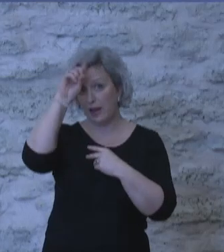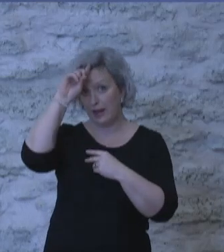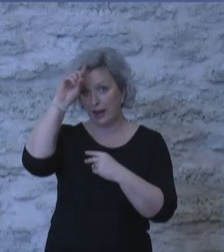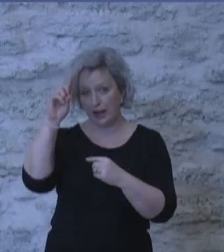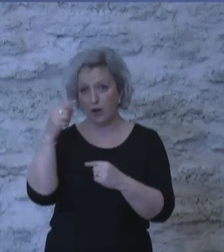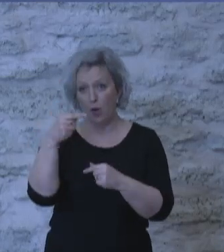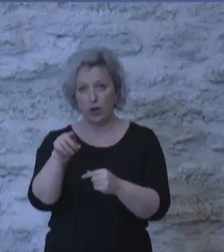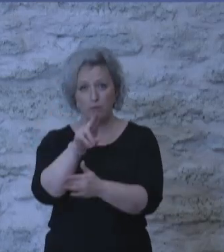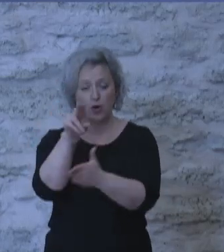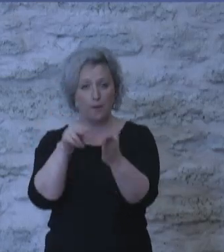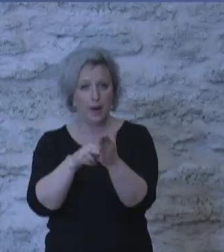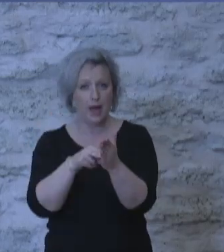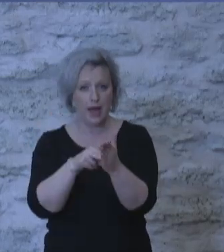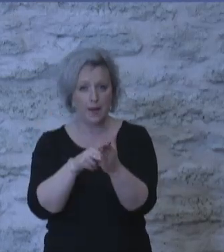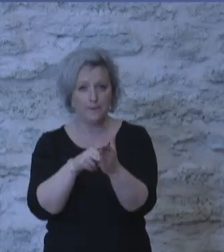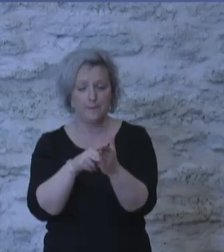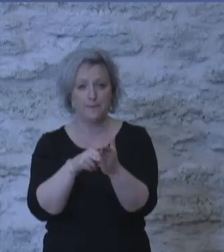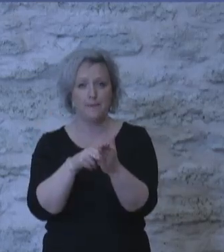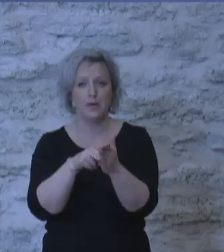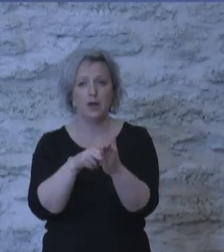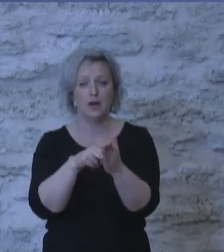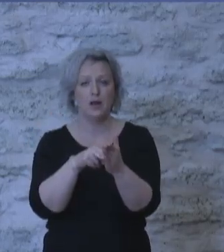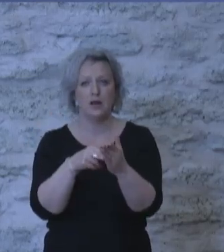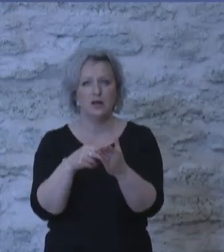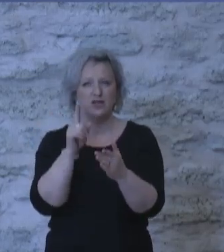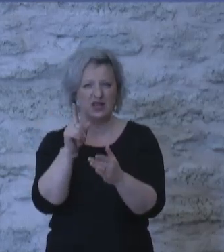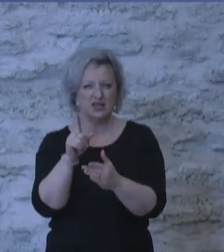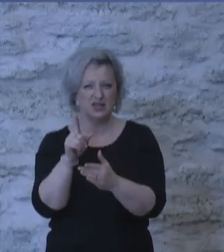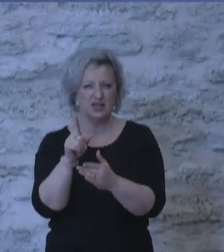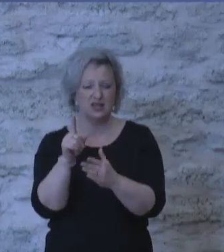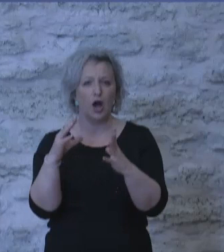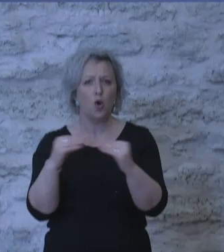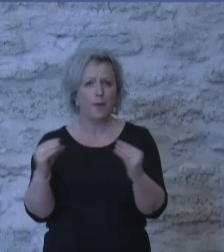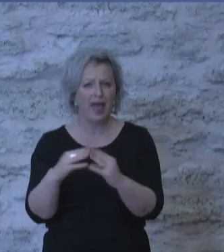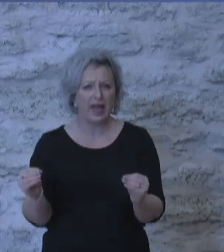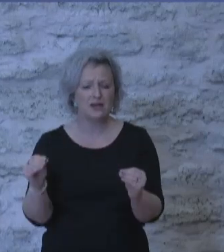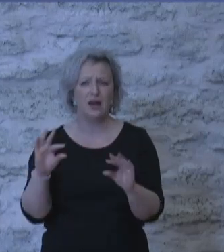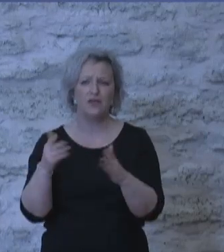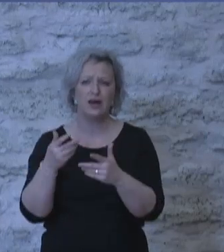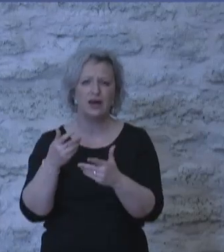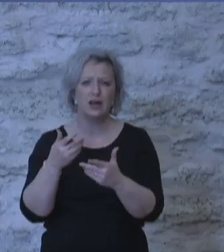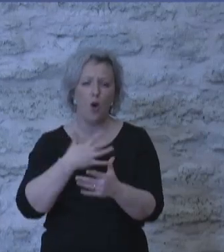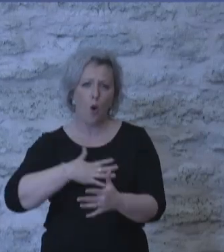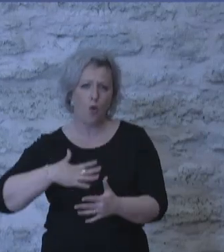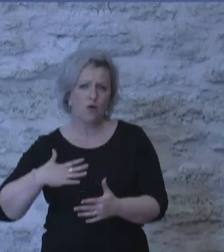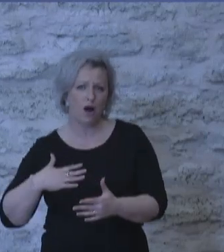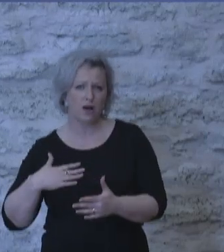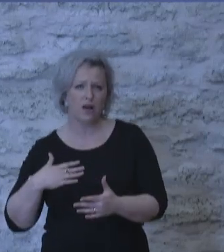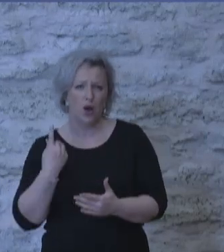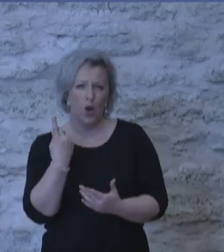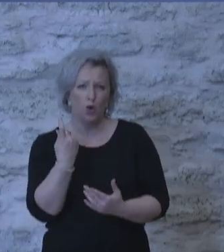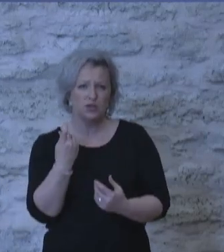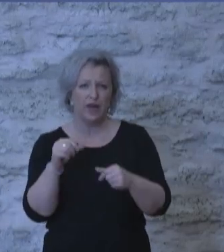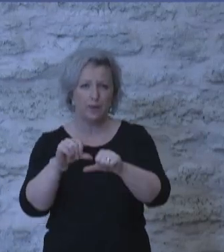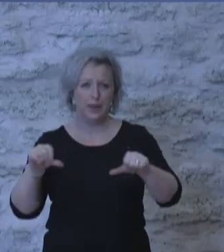oli probleem oli, ma eksikas Rumeenia või oli Ungari, nüüd järgmast võlga, aga üks piir oli veel,